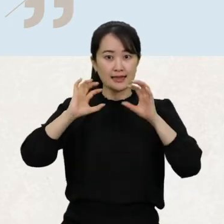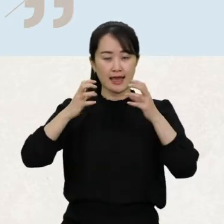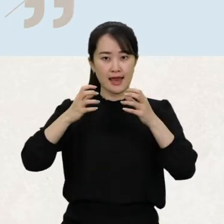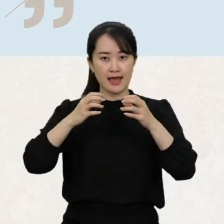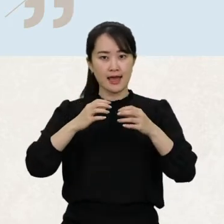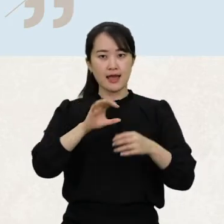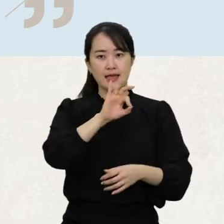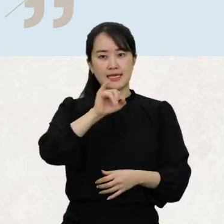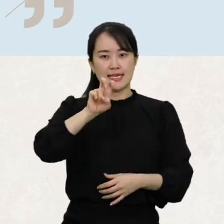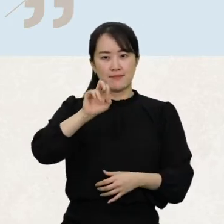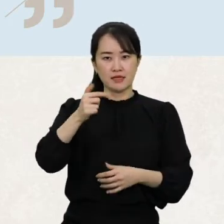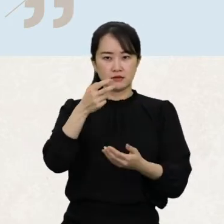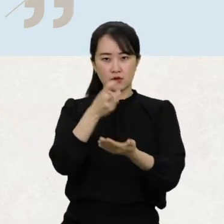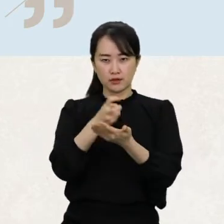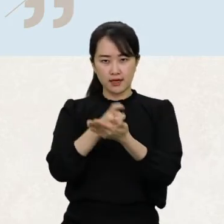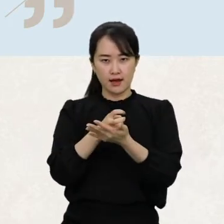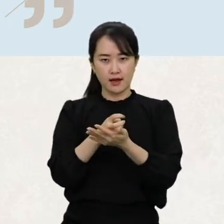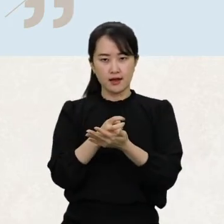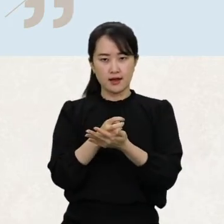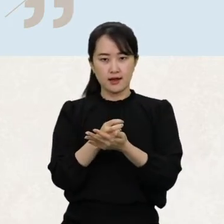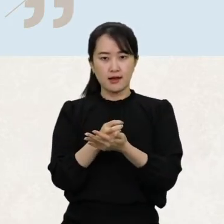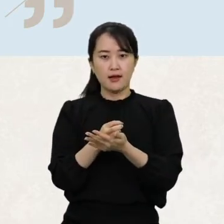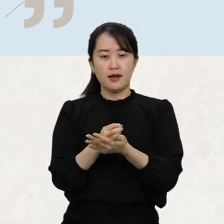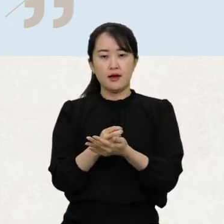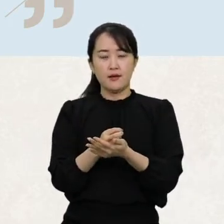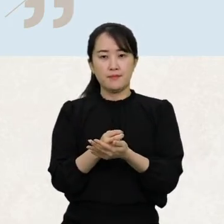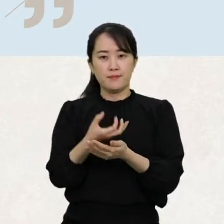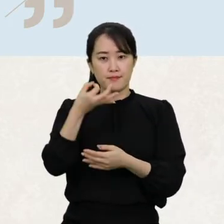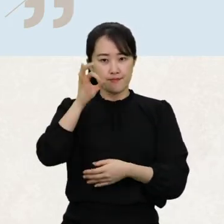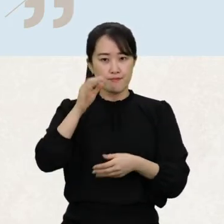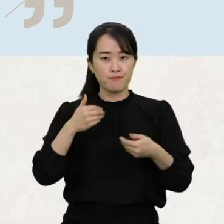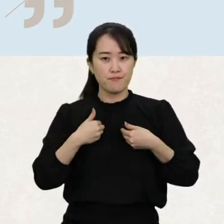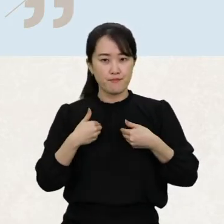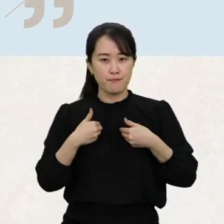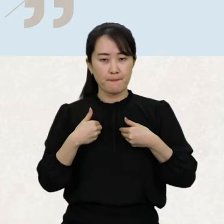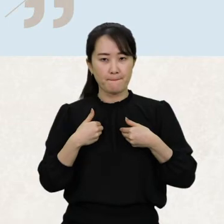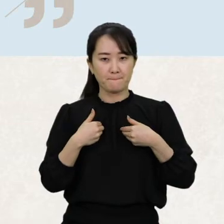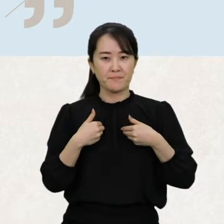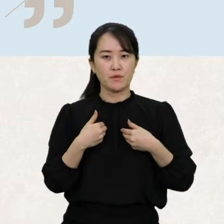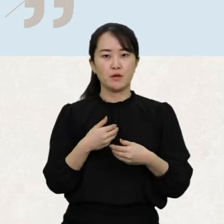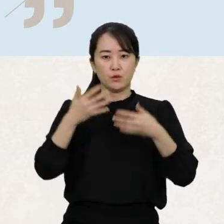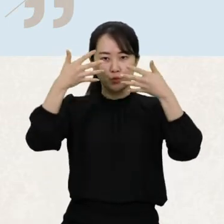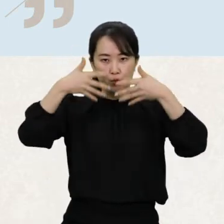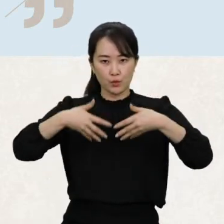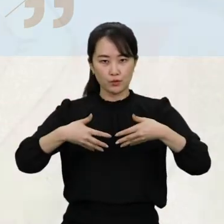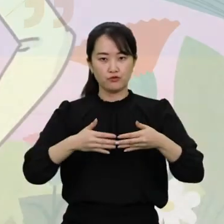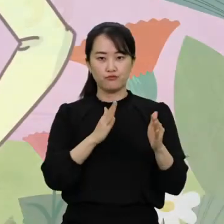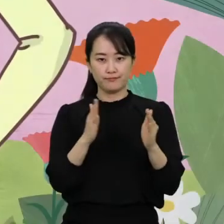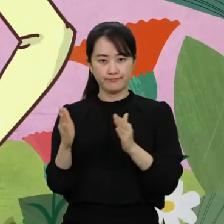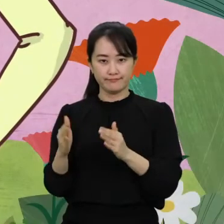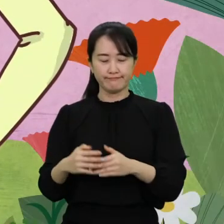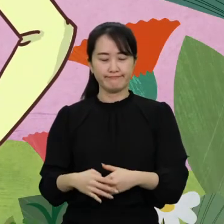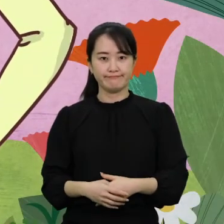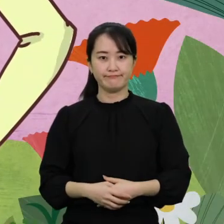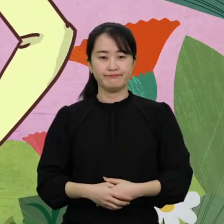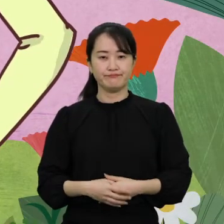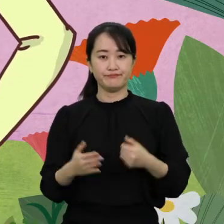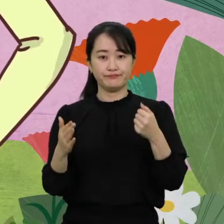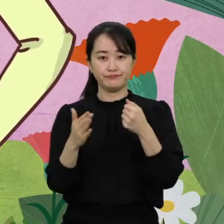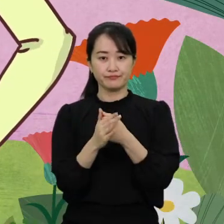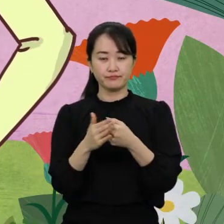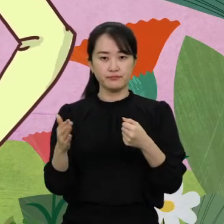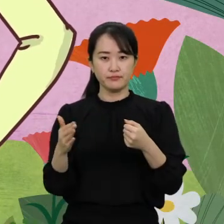부당하다는 것을 깨닫고 영주권 승인에 필요한 요구 조건을 완화하고 있다고 해요.